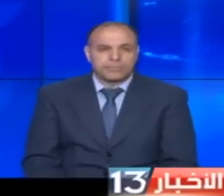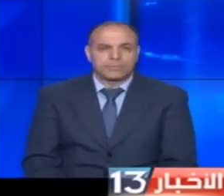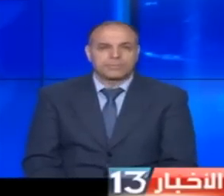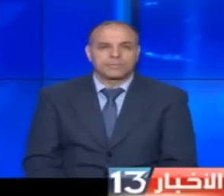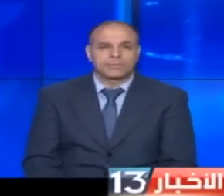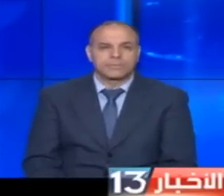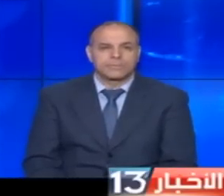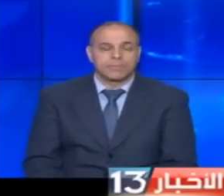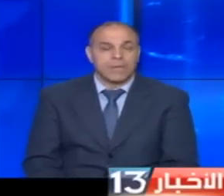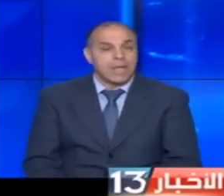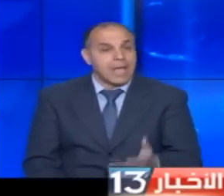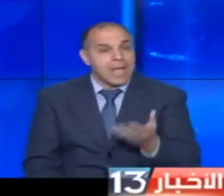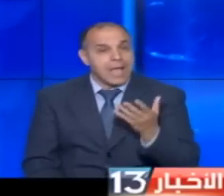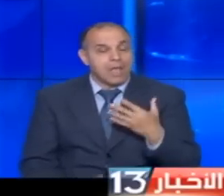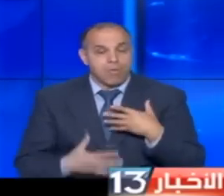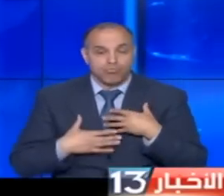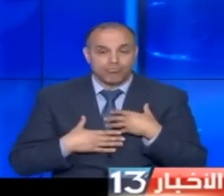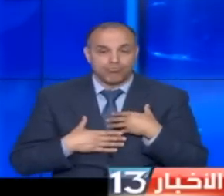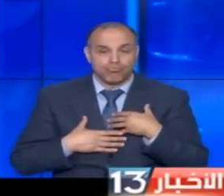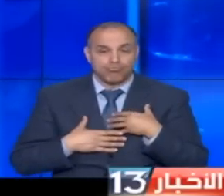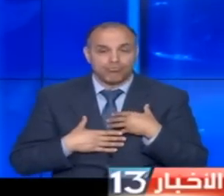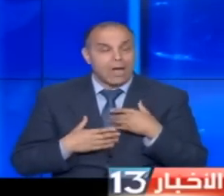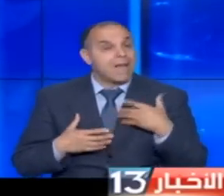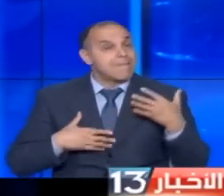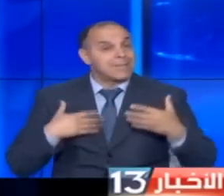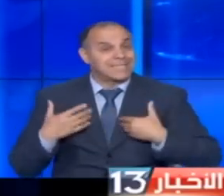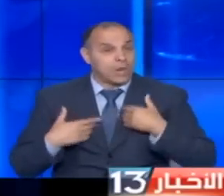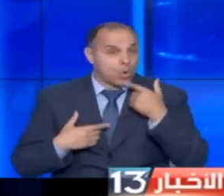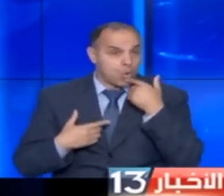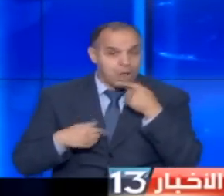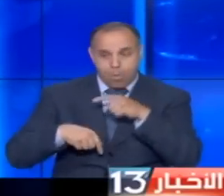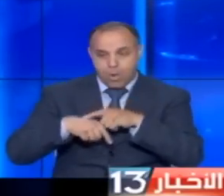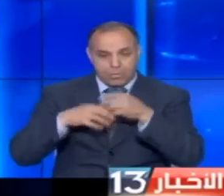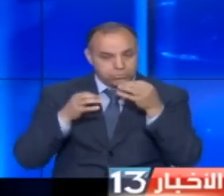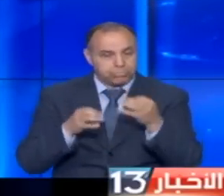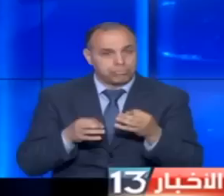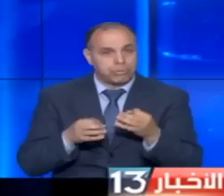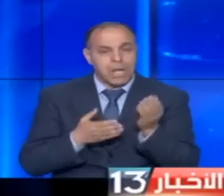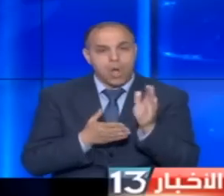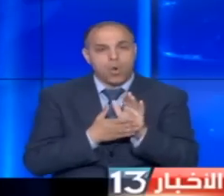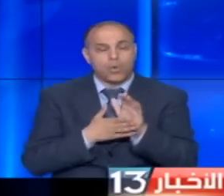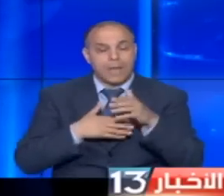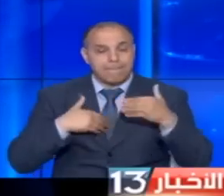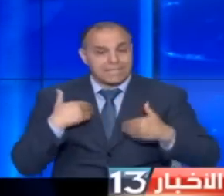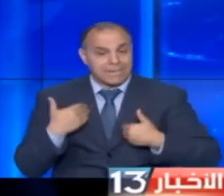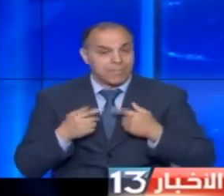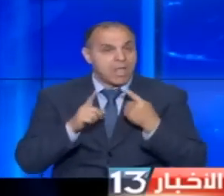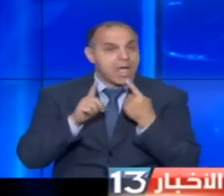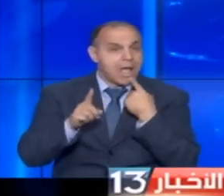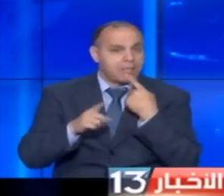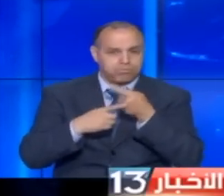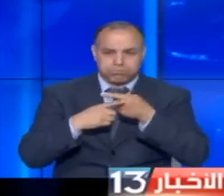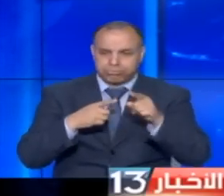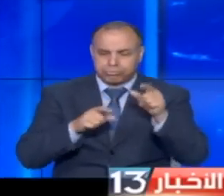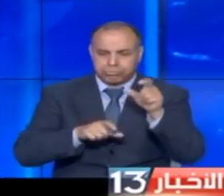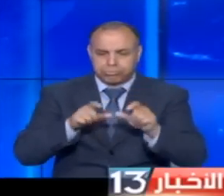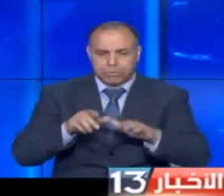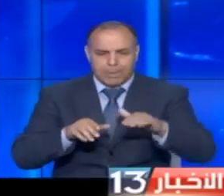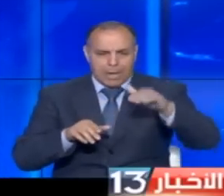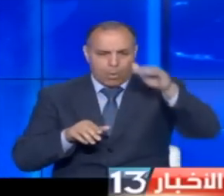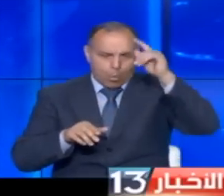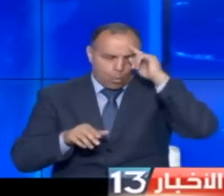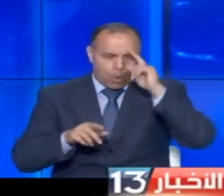وكان محبو الفا الرابع على موعد مع احدث العروض المسرحيه لمختلف الفئات العمريه